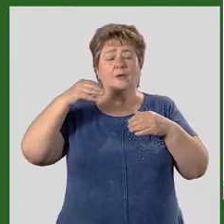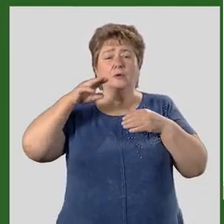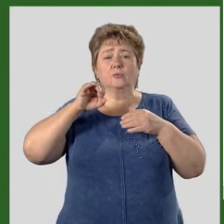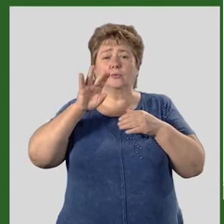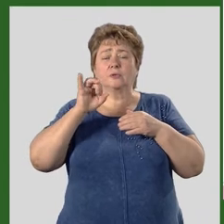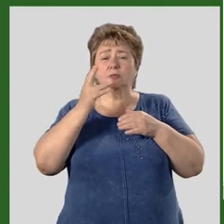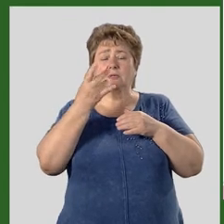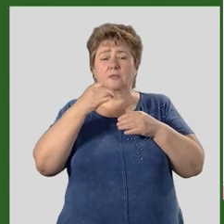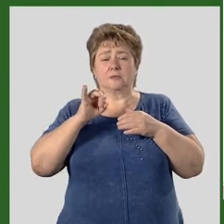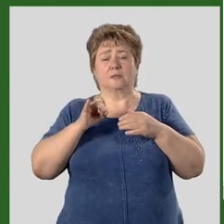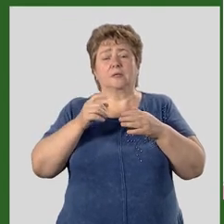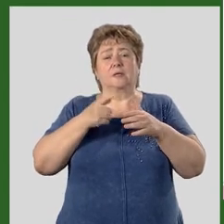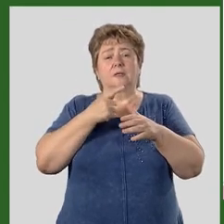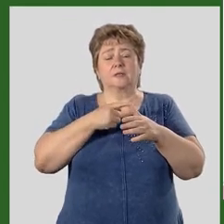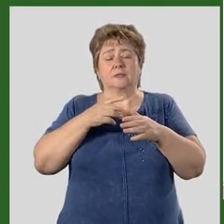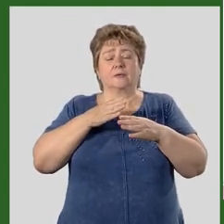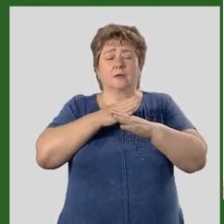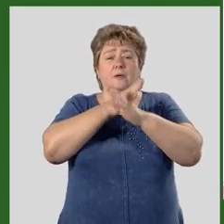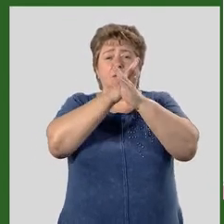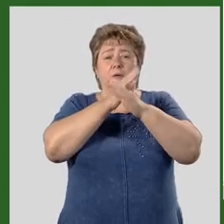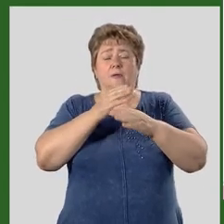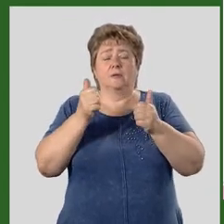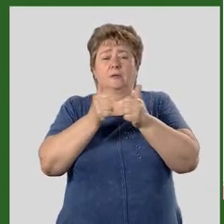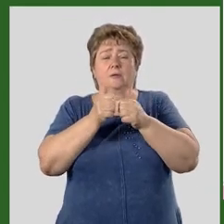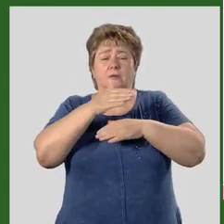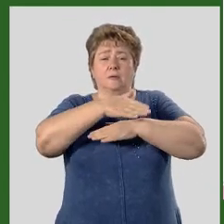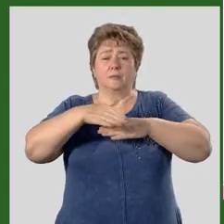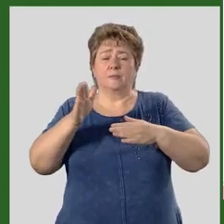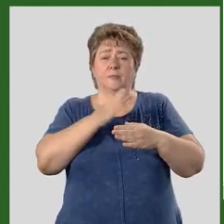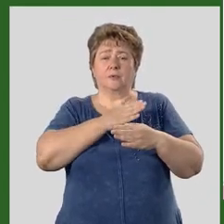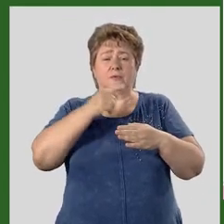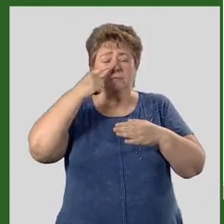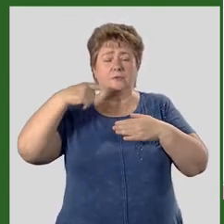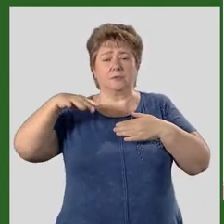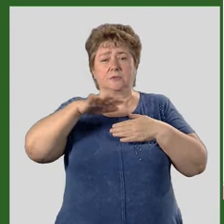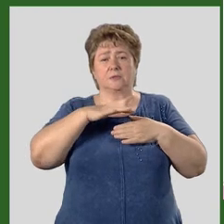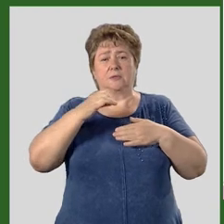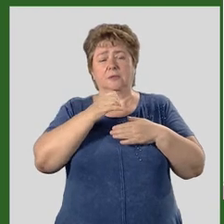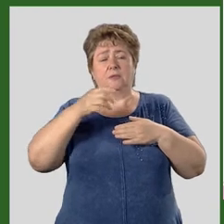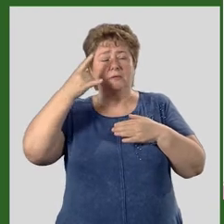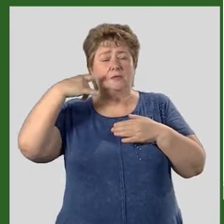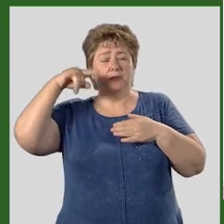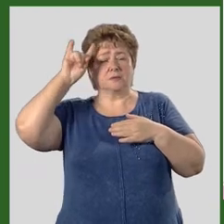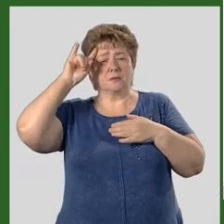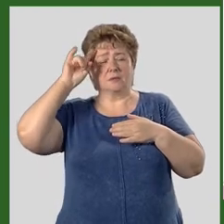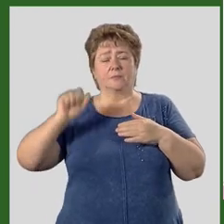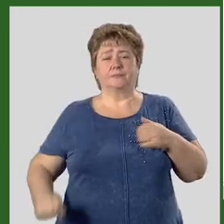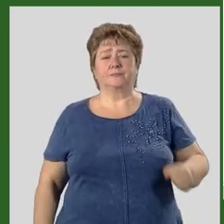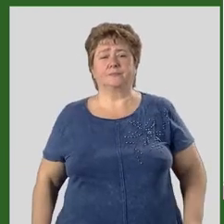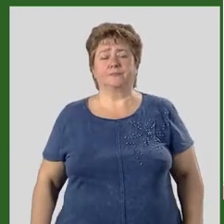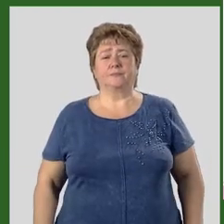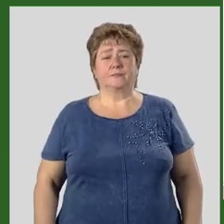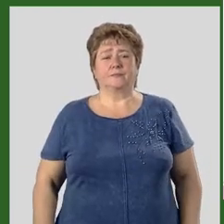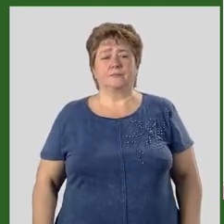Туркестанский. Назовите пик, расположенный на границе между Кыргызстаном и Казахстаном.